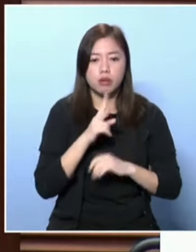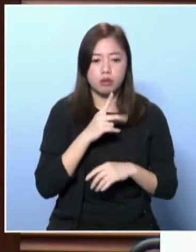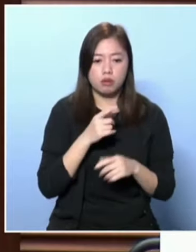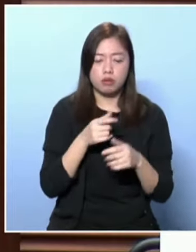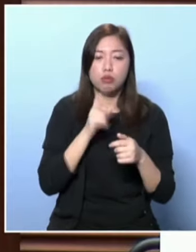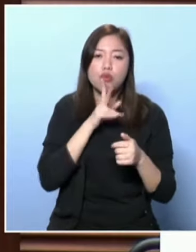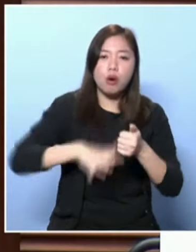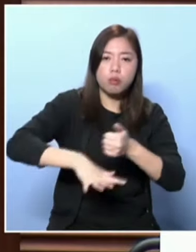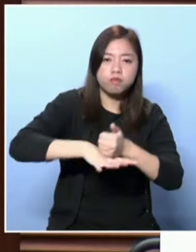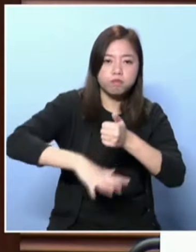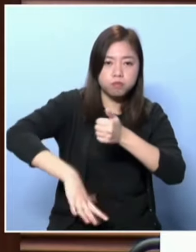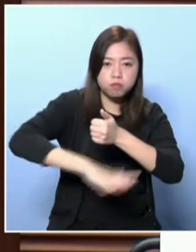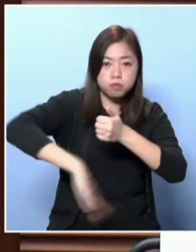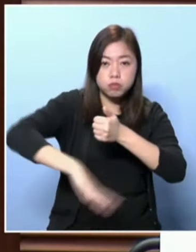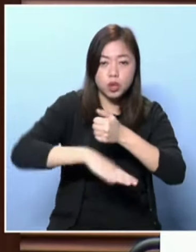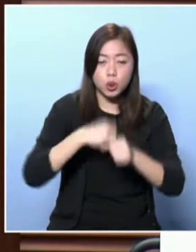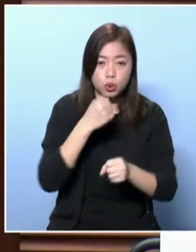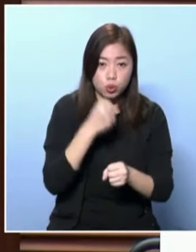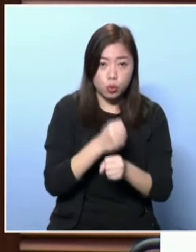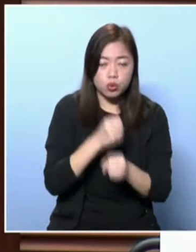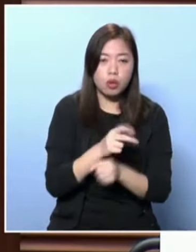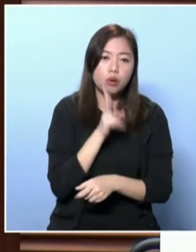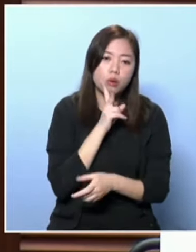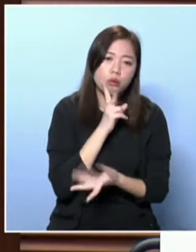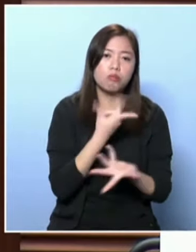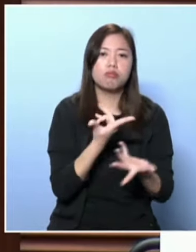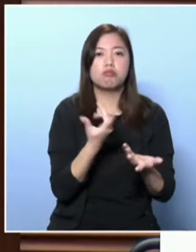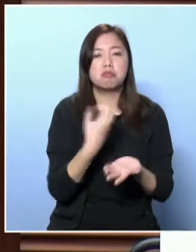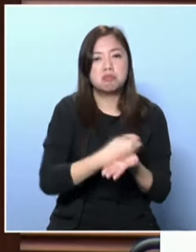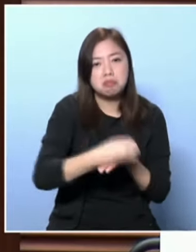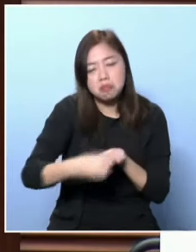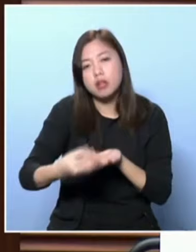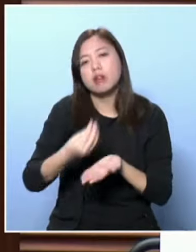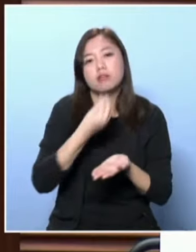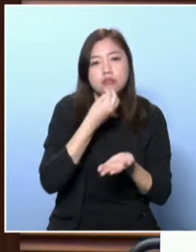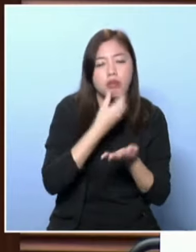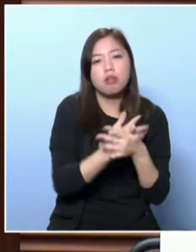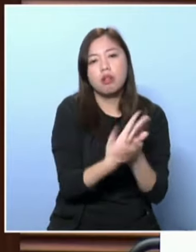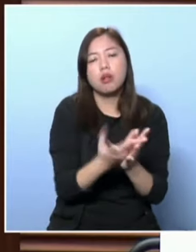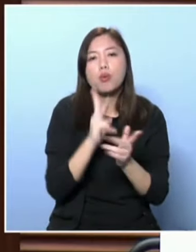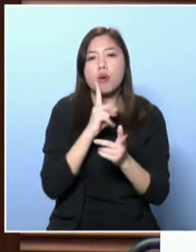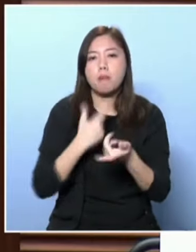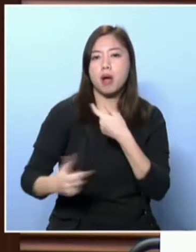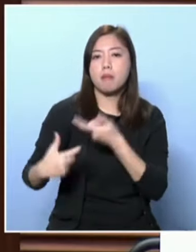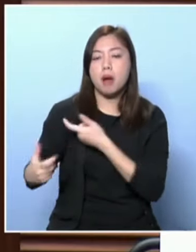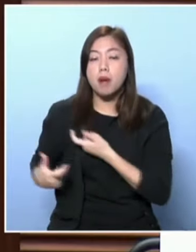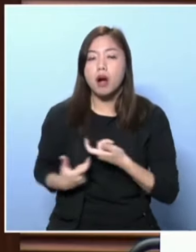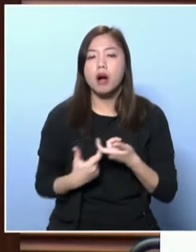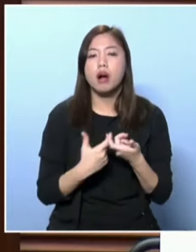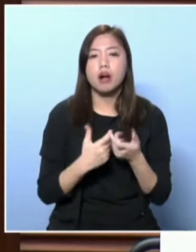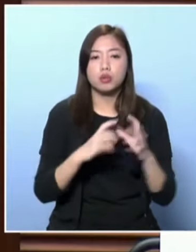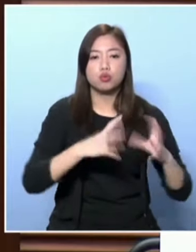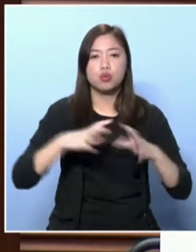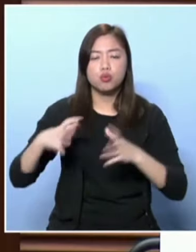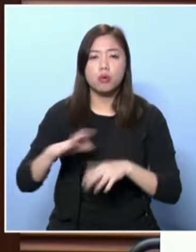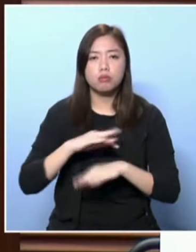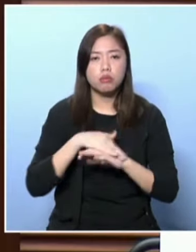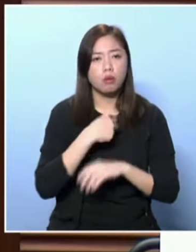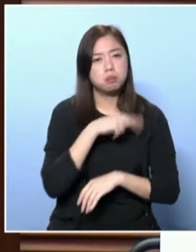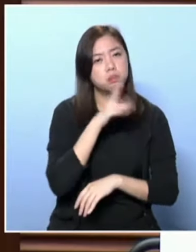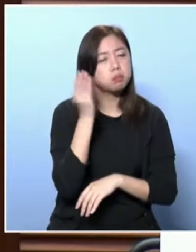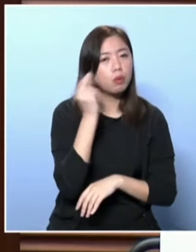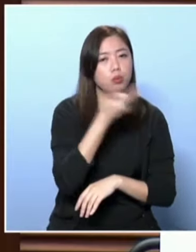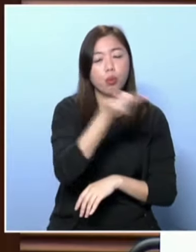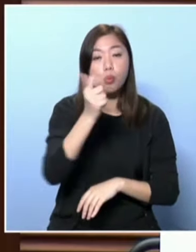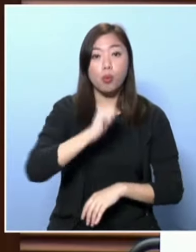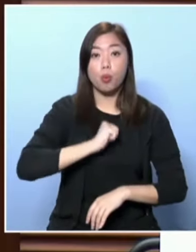嘅工作，唔理佢係譬如飲食業啊，或者係零售業咧。實際上我聽嘅僱主嘅